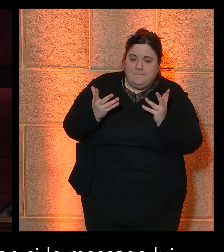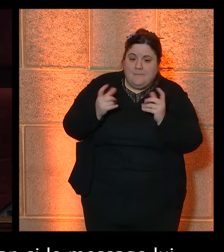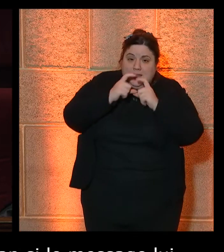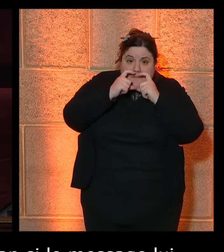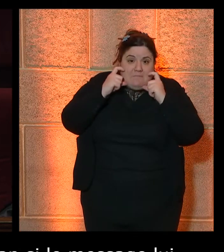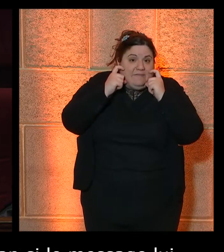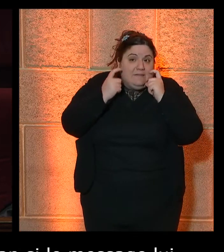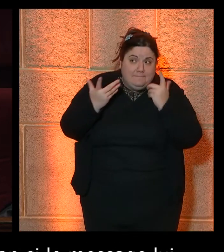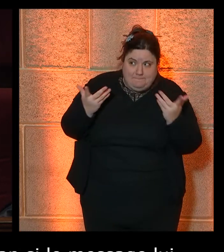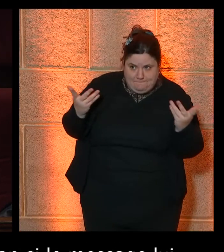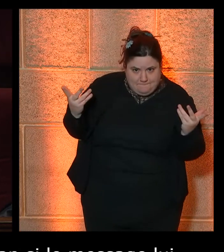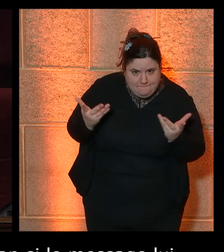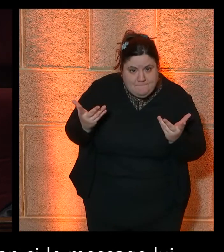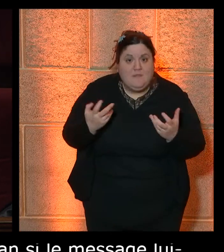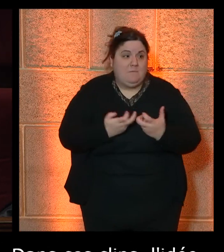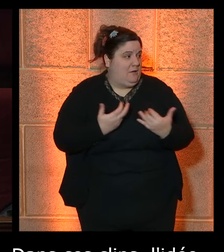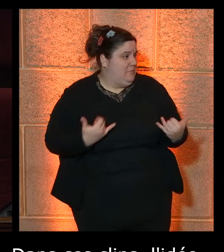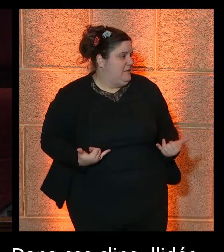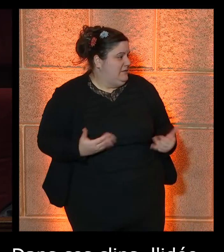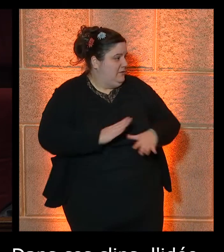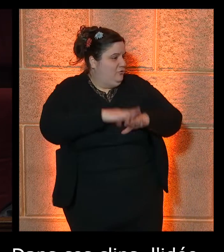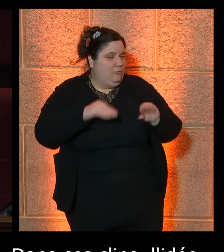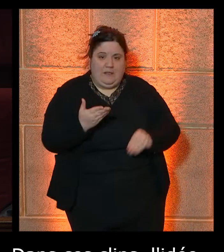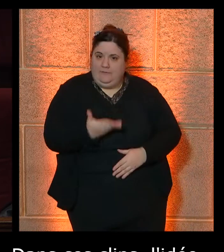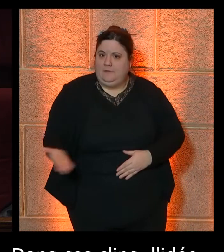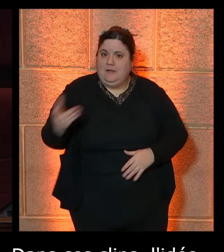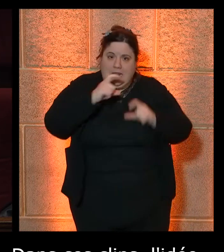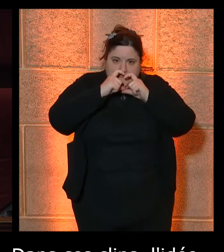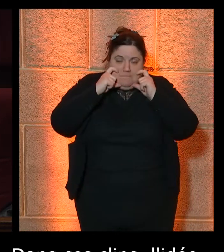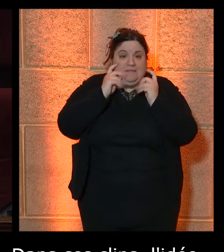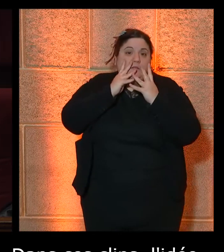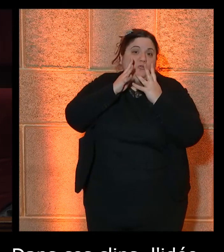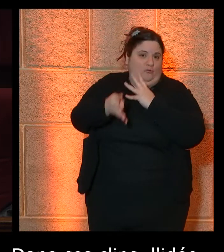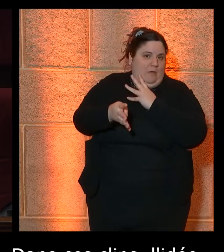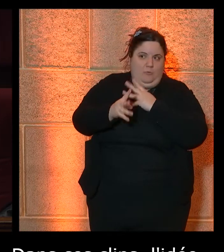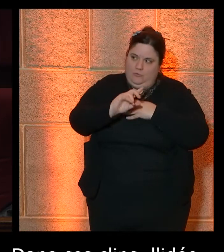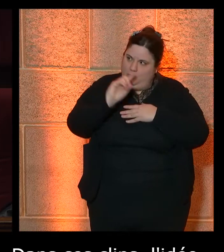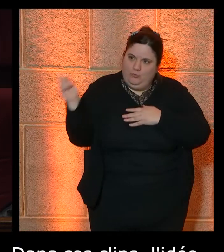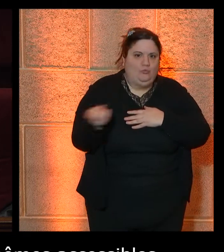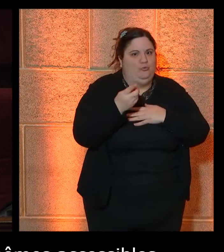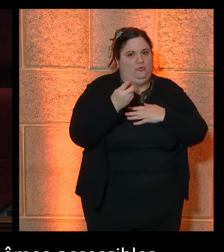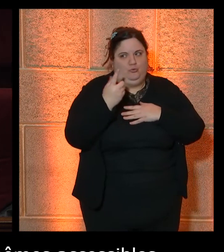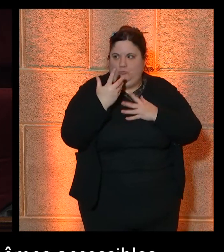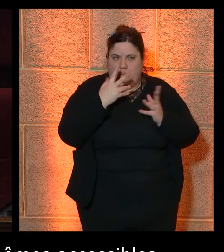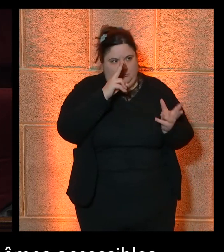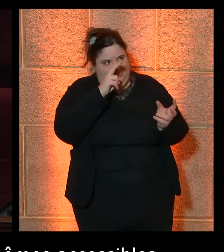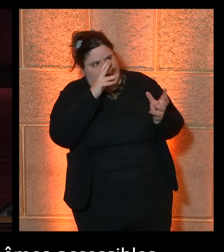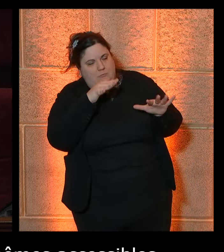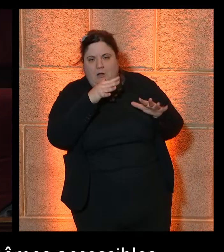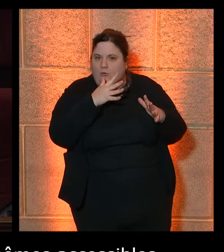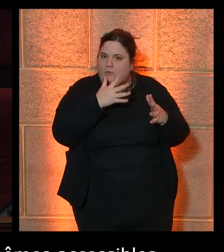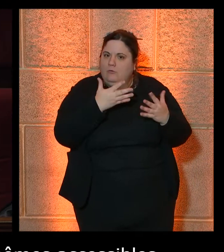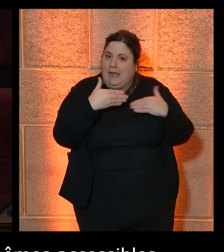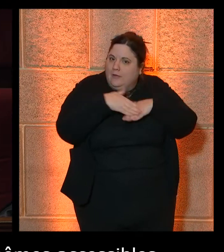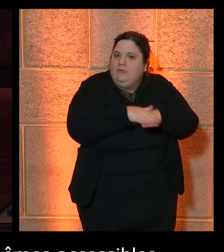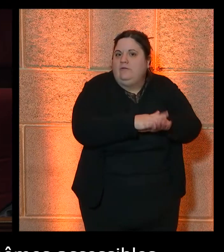nous avons ici dans l'hémicycle aujourd'hui, sont des masques transparents et donc inclusifs, ou, à défaut,